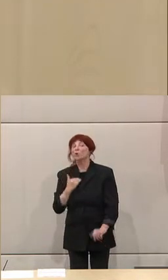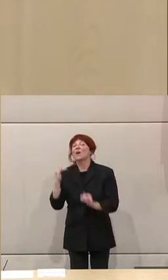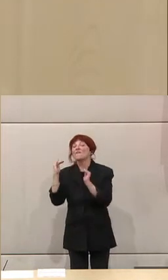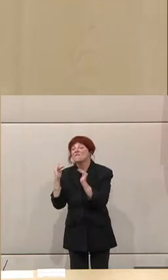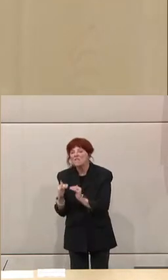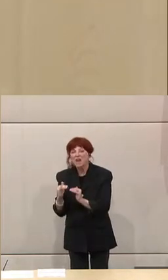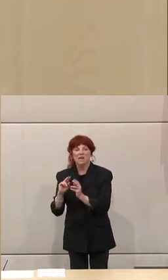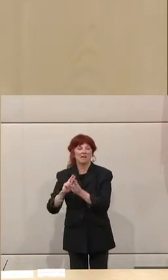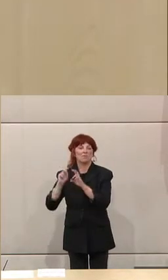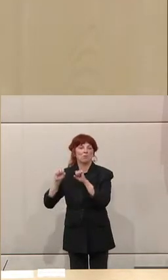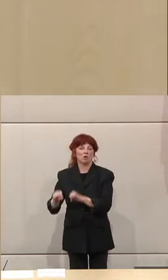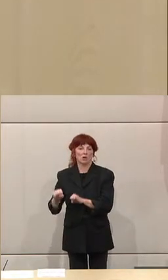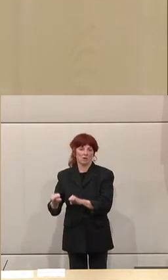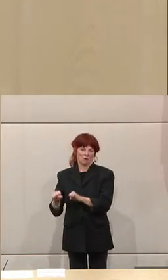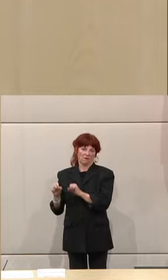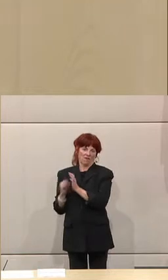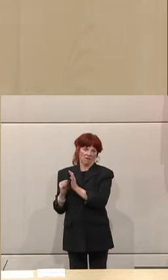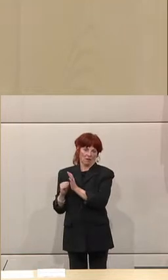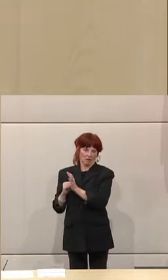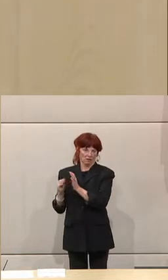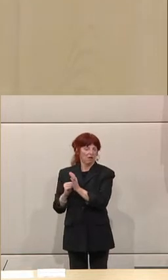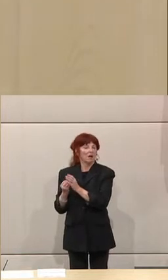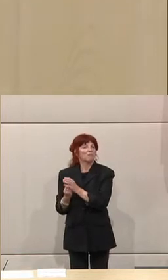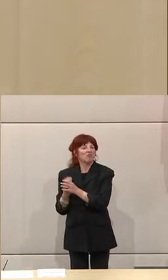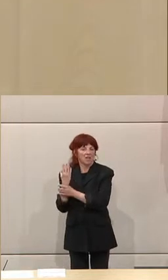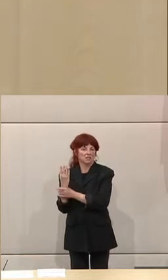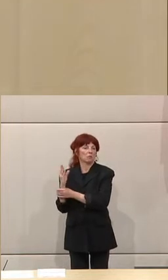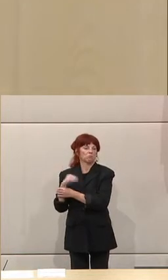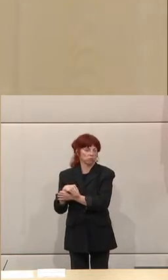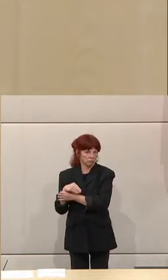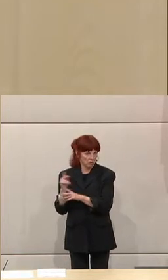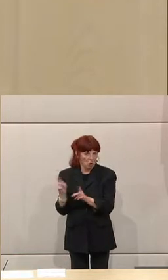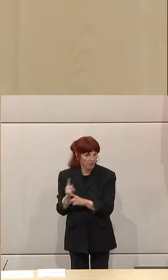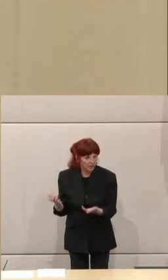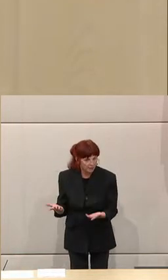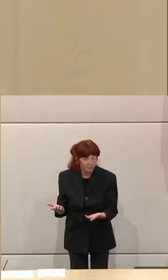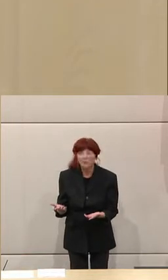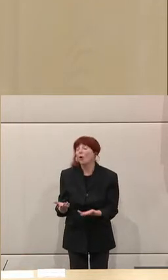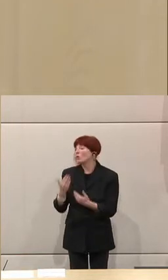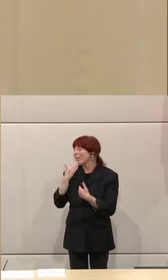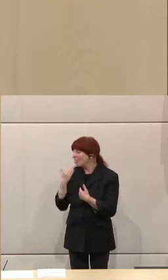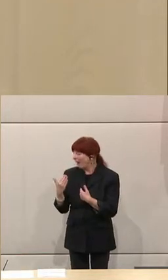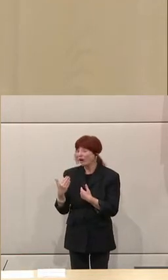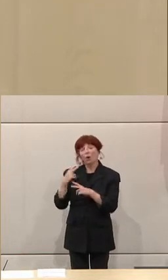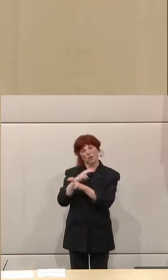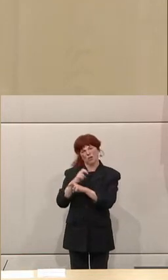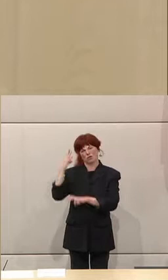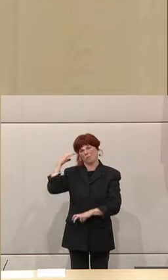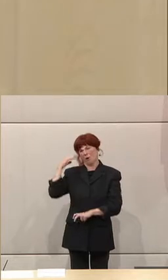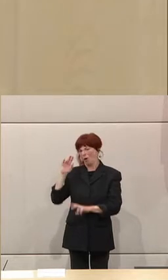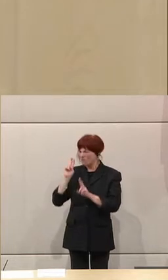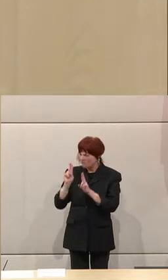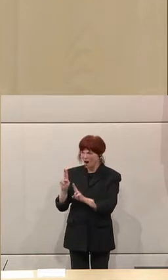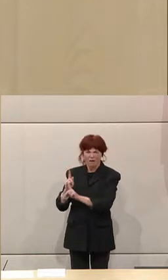von diesen Herbiziden verwenden müssen. Und dafür danke ich allen Landwirtinnen und Landwirten, dass sie da so dahinter sind und mehr